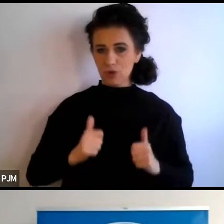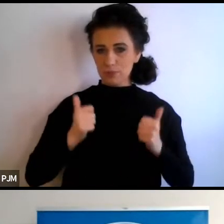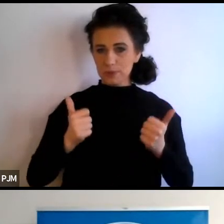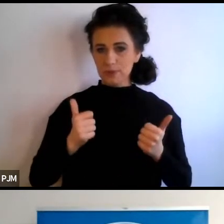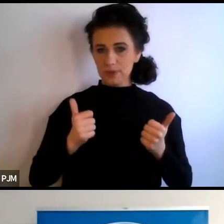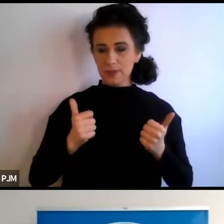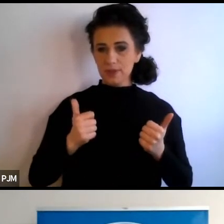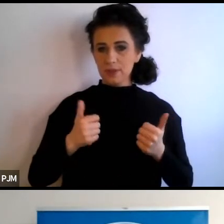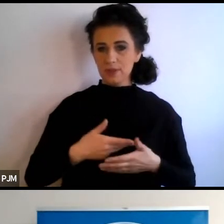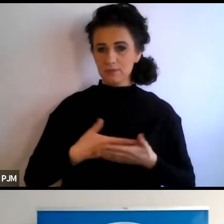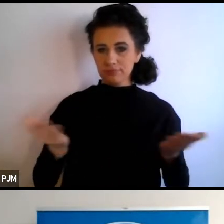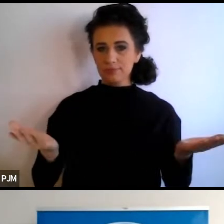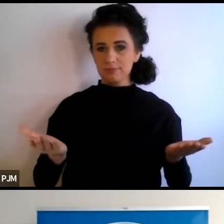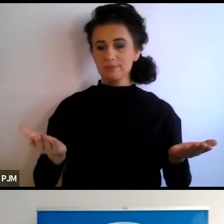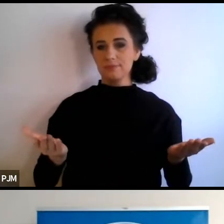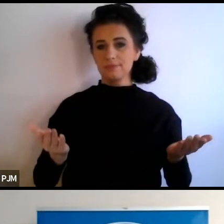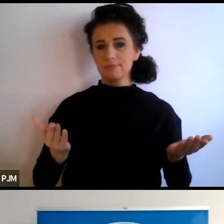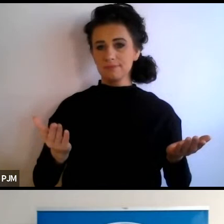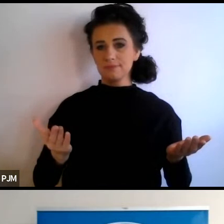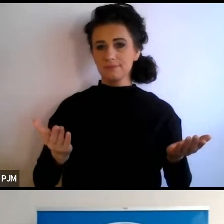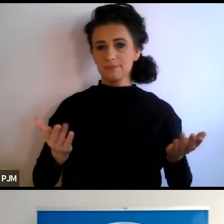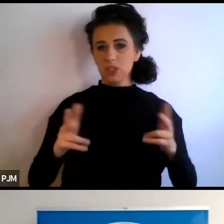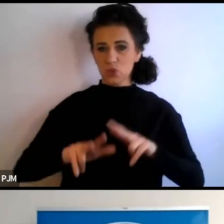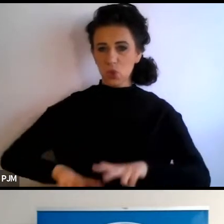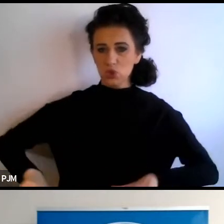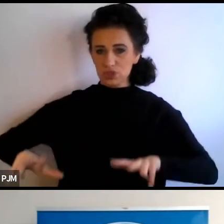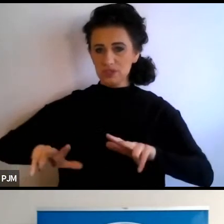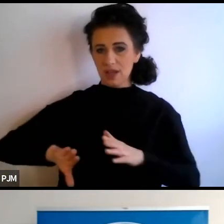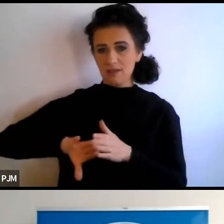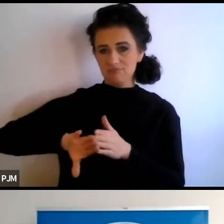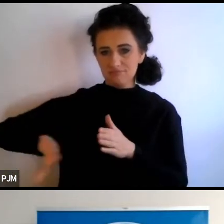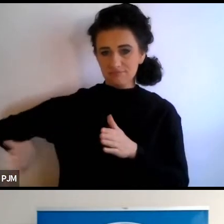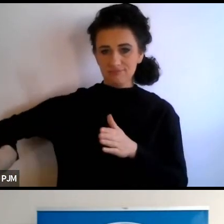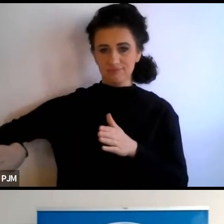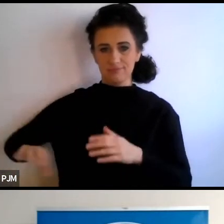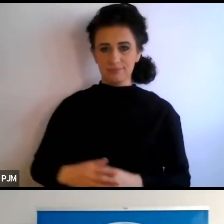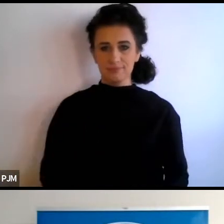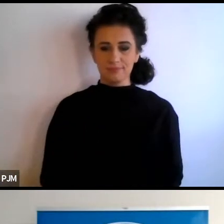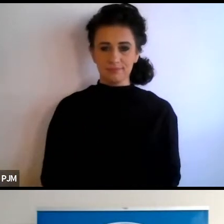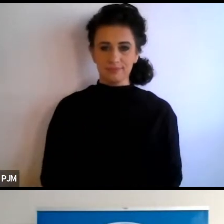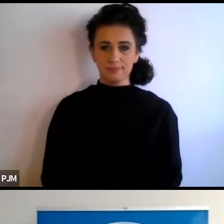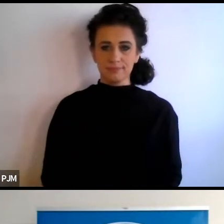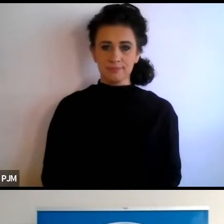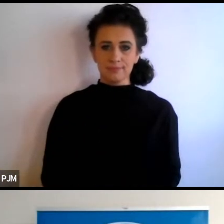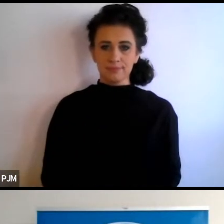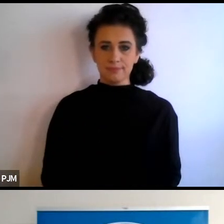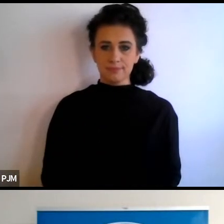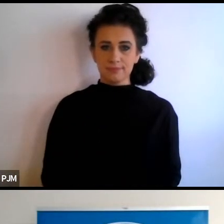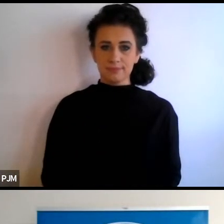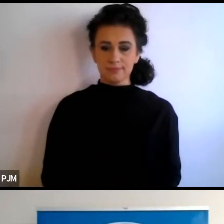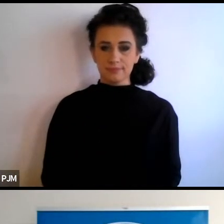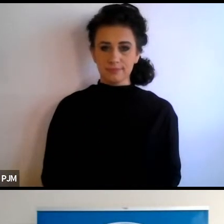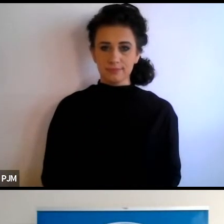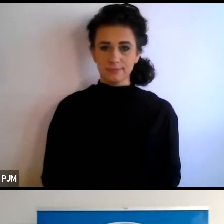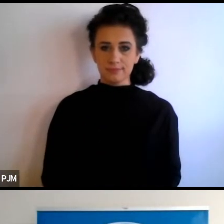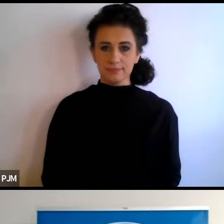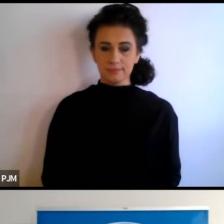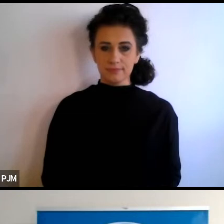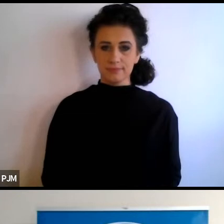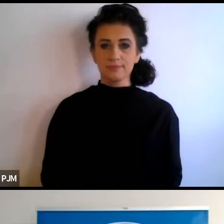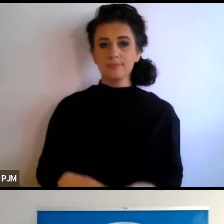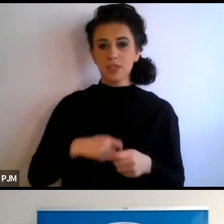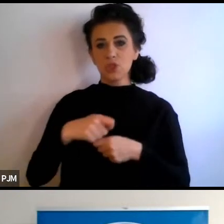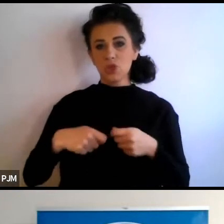udostępniać zasób czasowy samej rodzinie. Tak? Czasami to jest najprostsze i najlepsze zajęcie, a nie rzadko też pewne